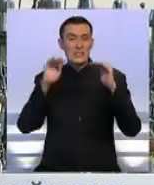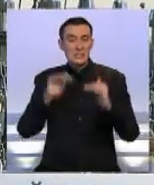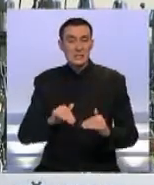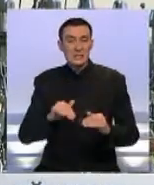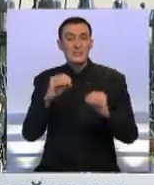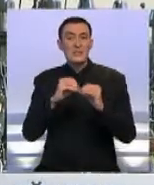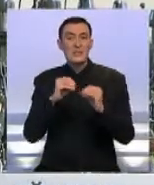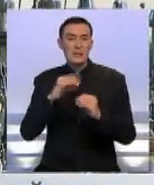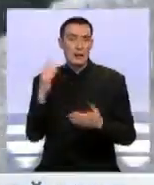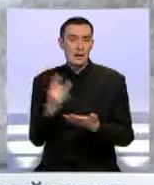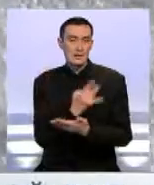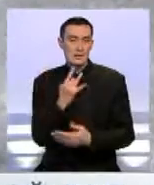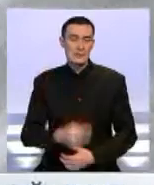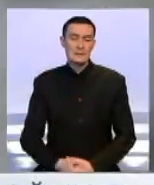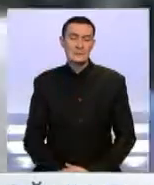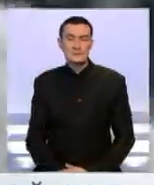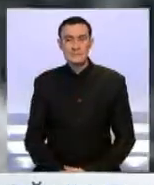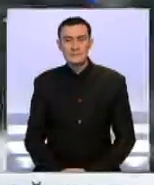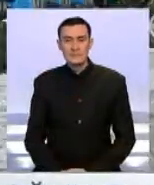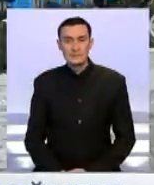в 10 раз.